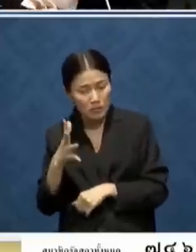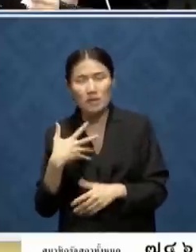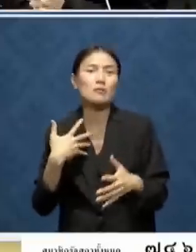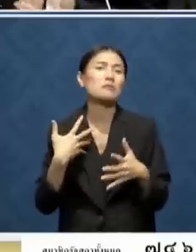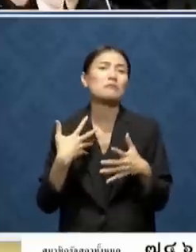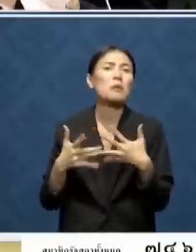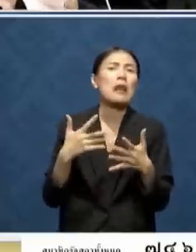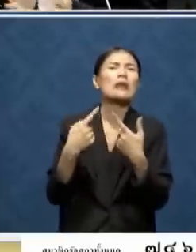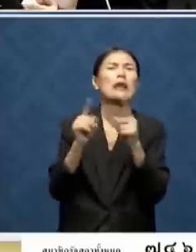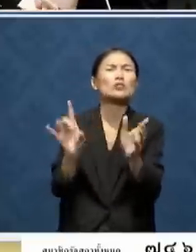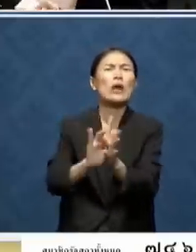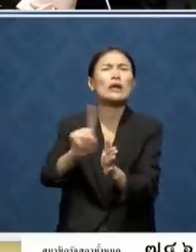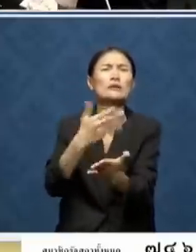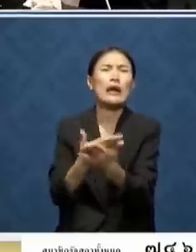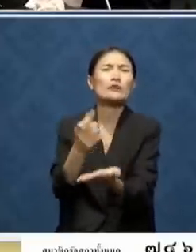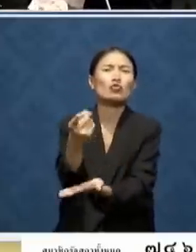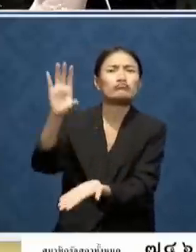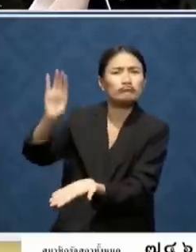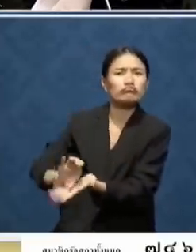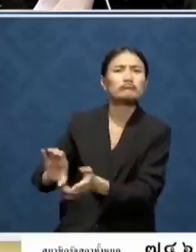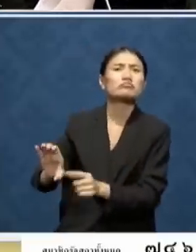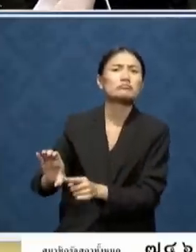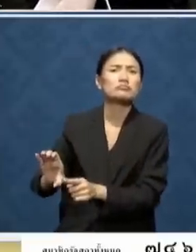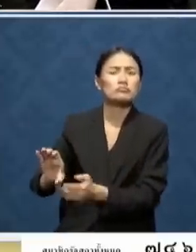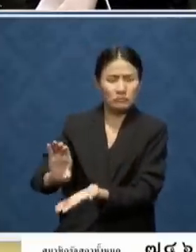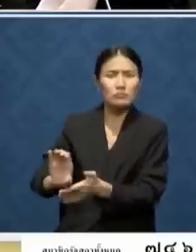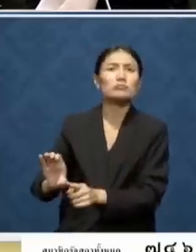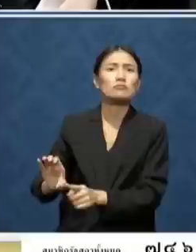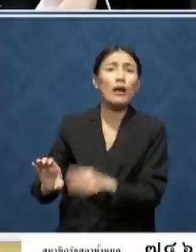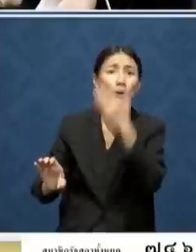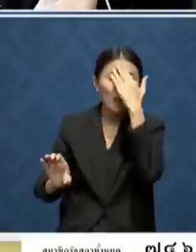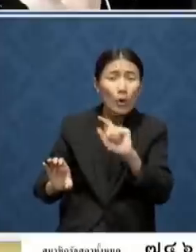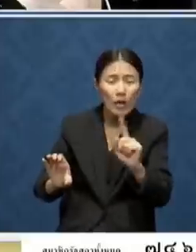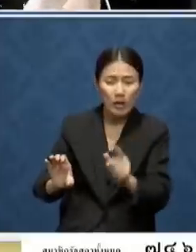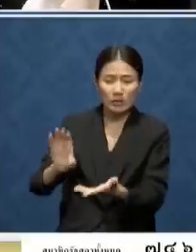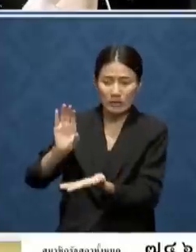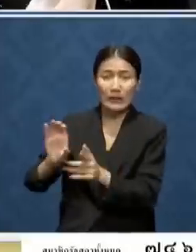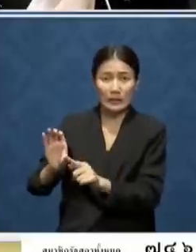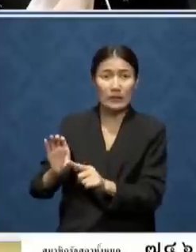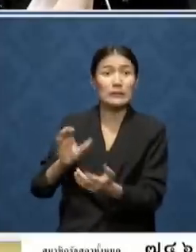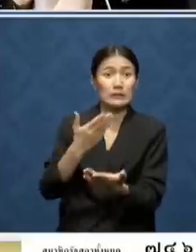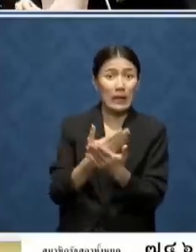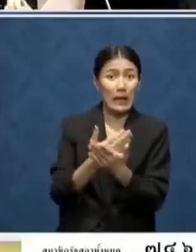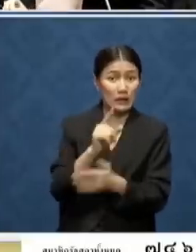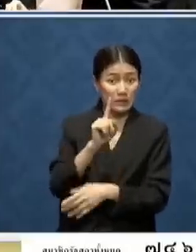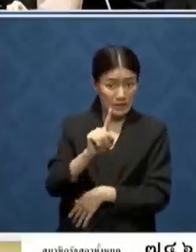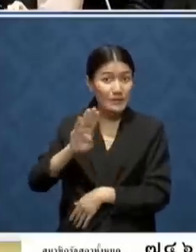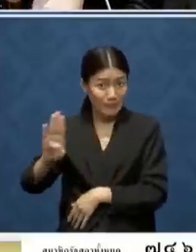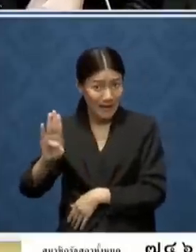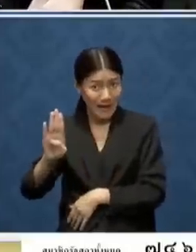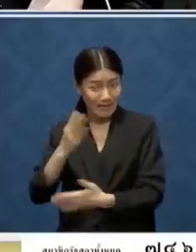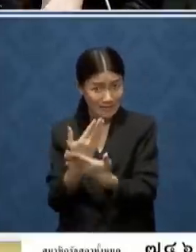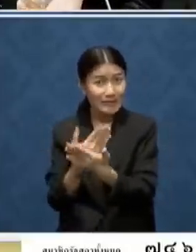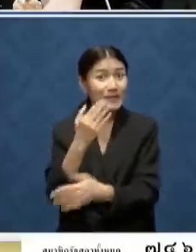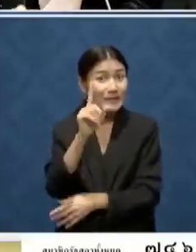จำนวนเพื่อเป็นการแบกมูลค่าของเงินนะคะเพื่อการันตีว่า 1บาทในโลกจริงจะเท่า